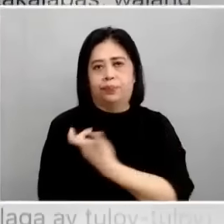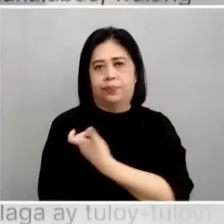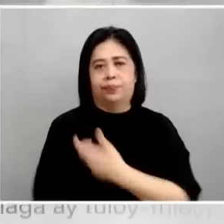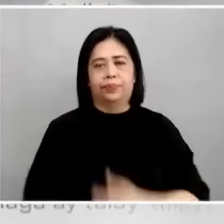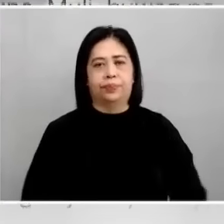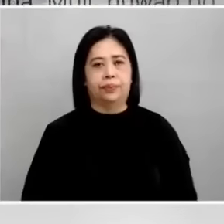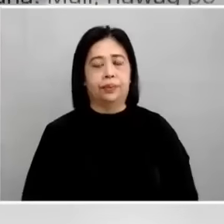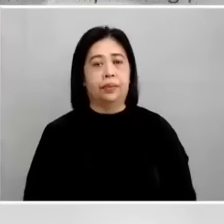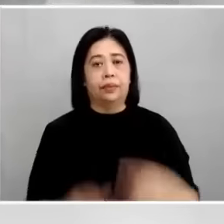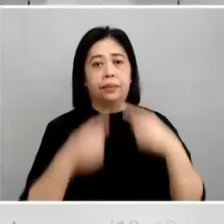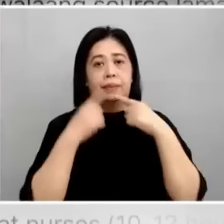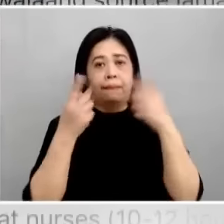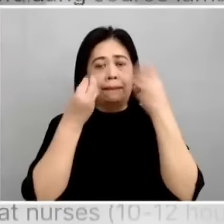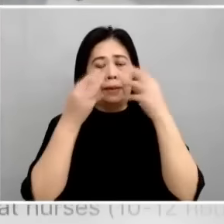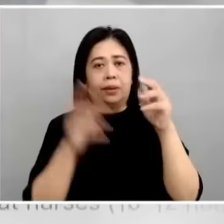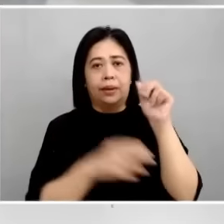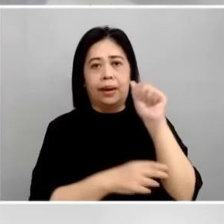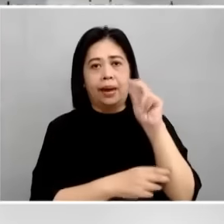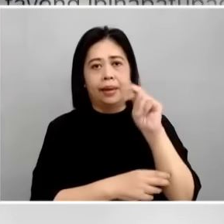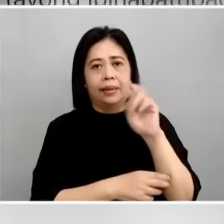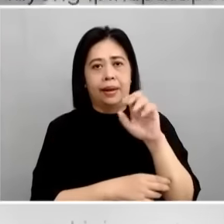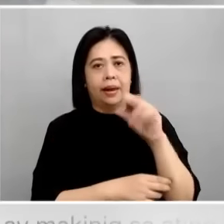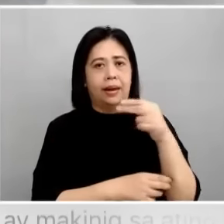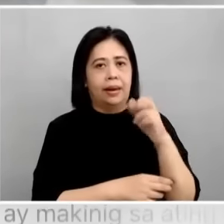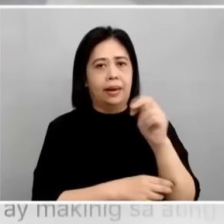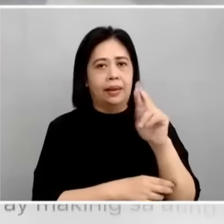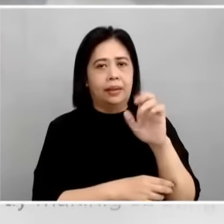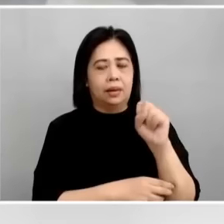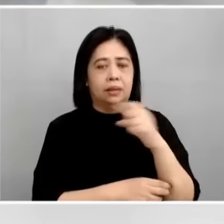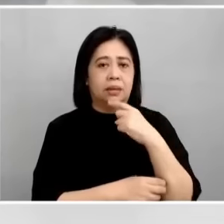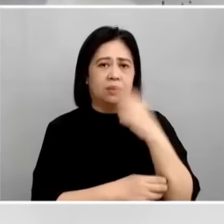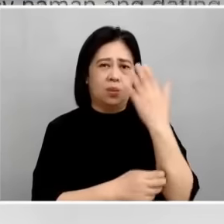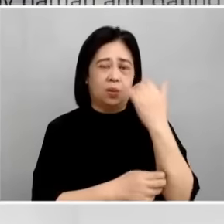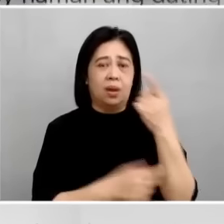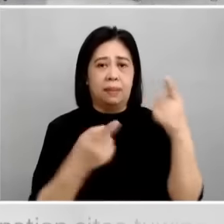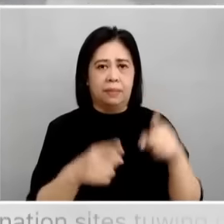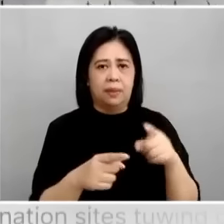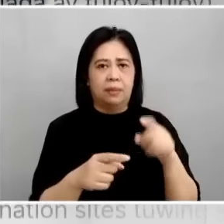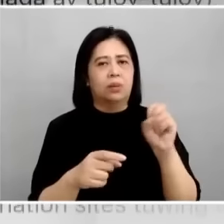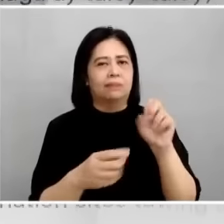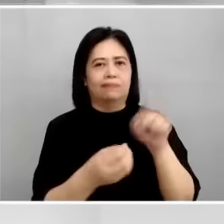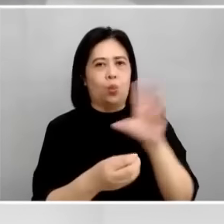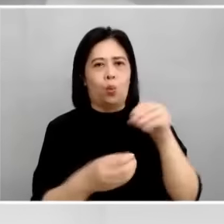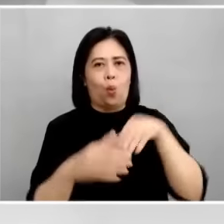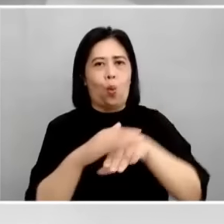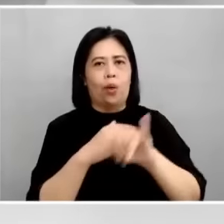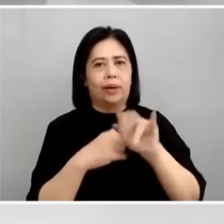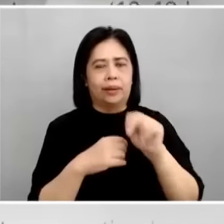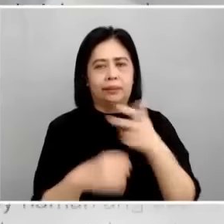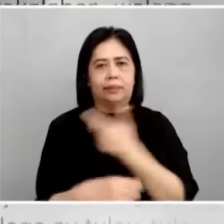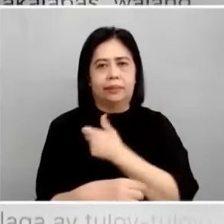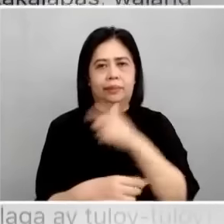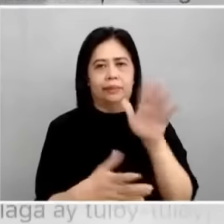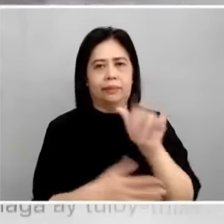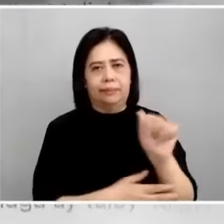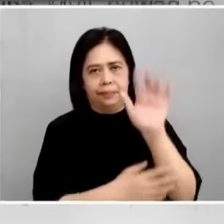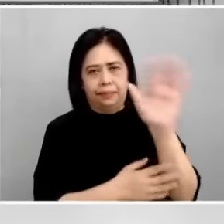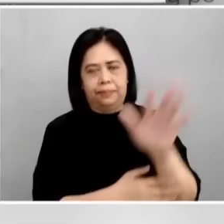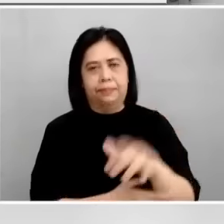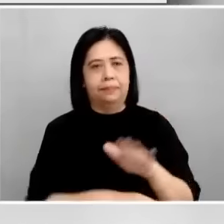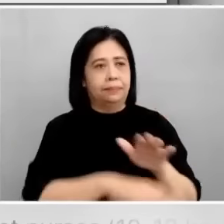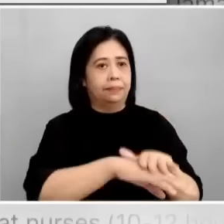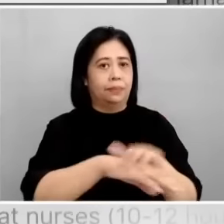Sa pahayag ni Mayor Andrea Inares, sinabi niyang dahil sa nangyari ay wala na munang walk-in vaccination sa Antipolo. Pinayuhan